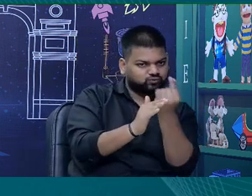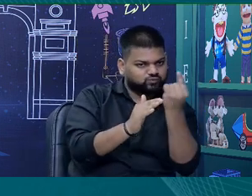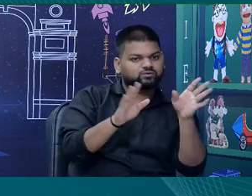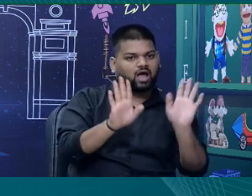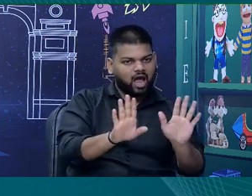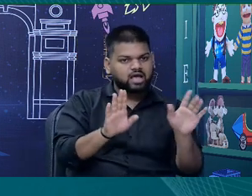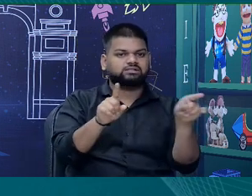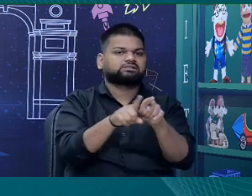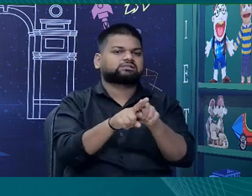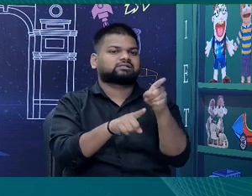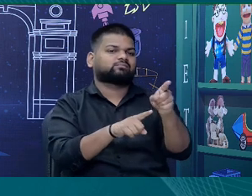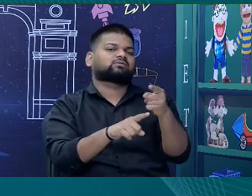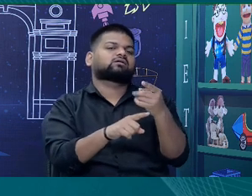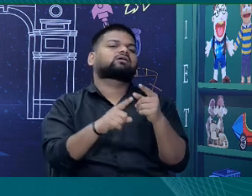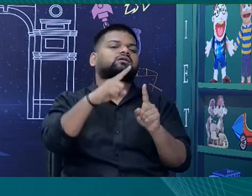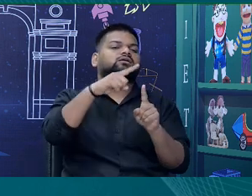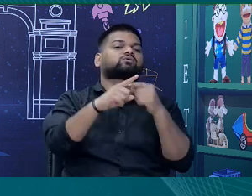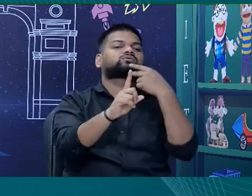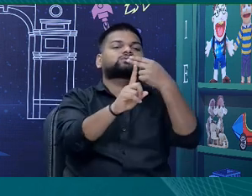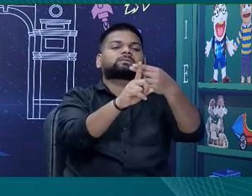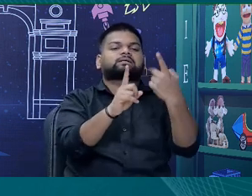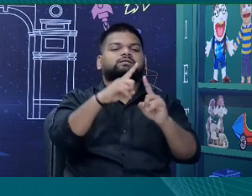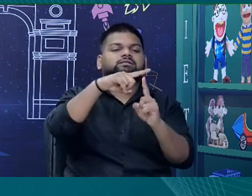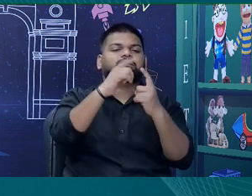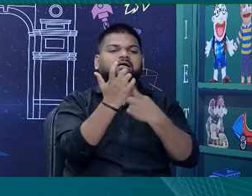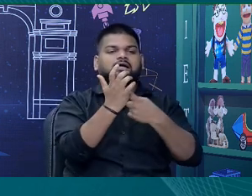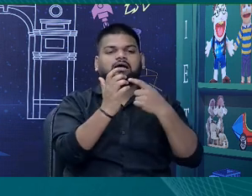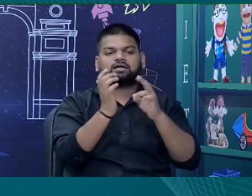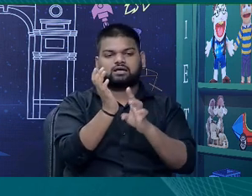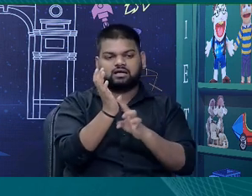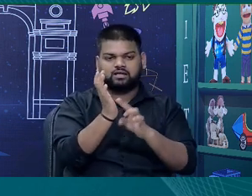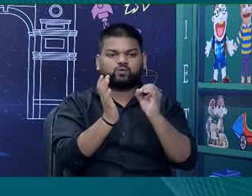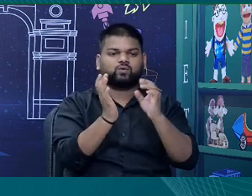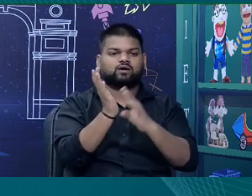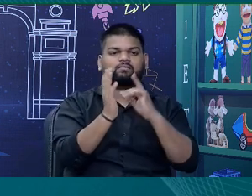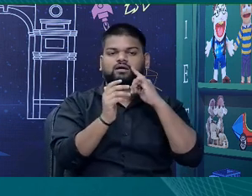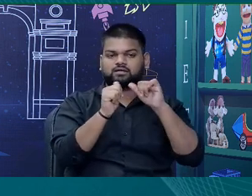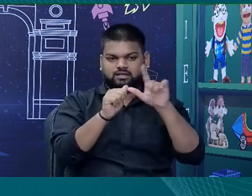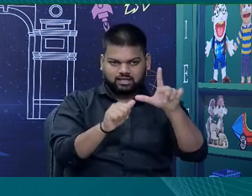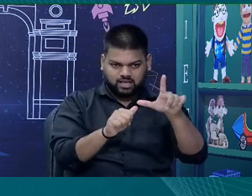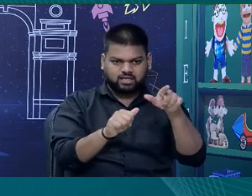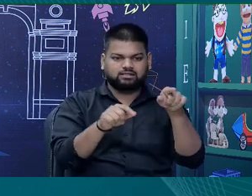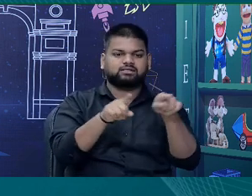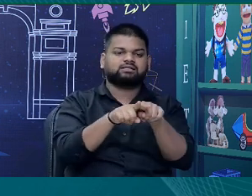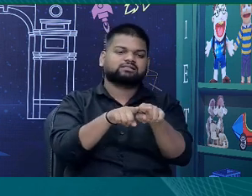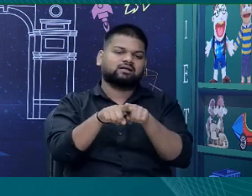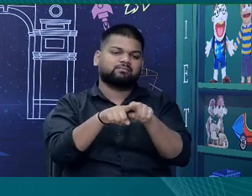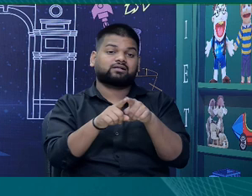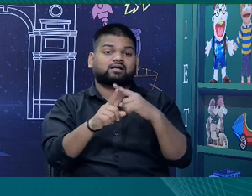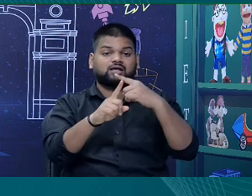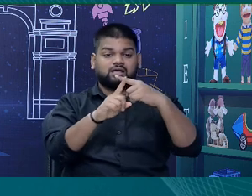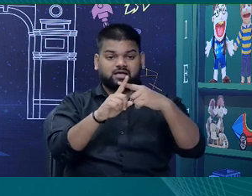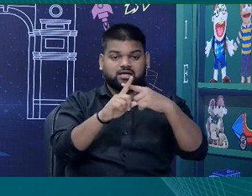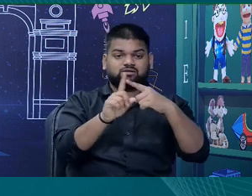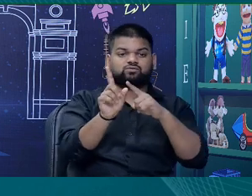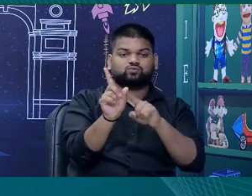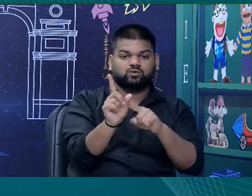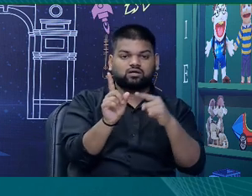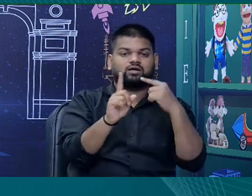अलजेब्राइक फैक्टर्स यानी उनकी से नहीं होने चाहिए एग्जांपल से एक्स + ए + 7 और n+n+10